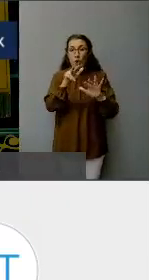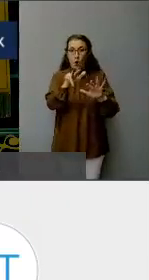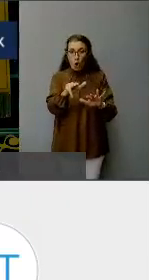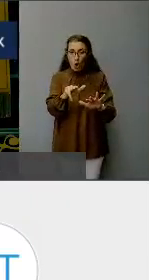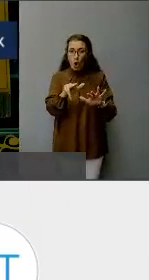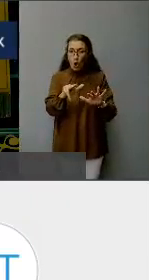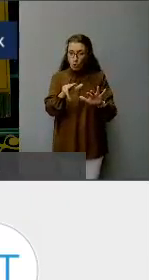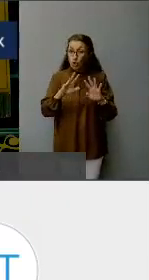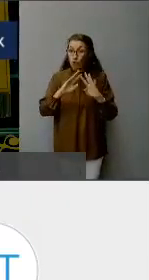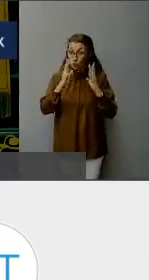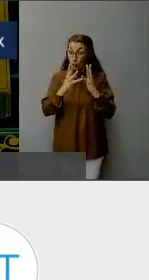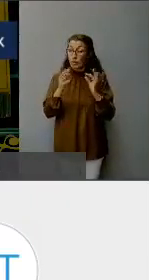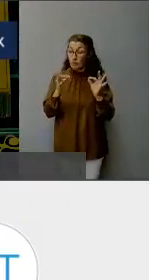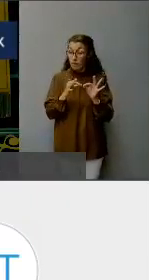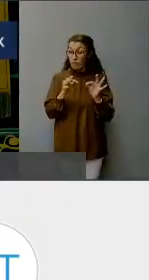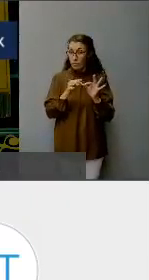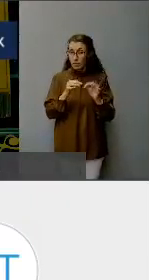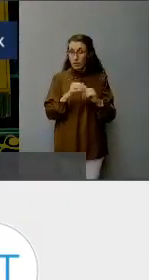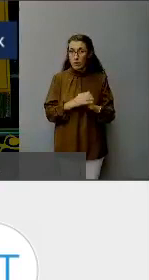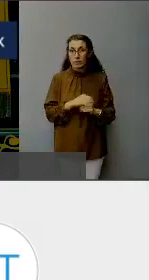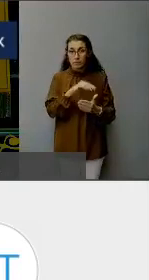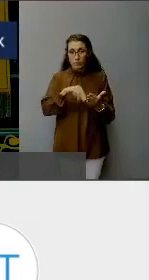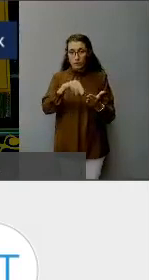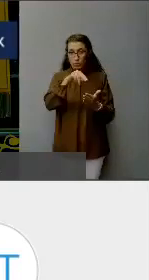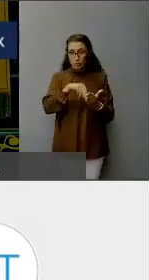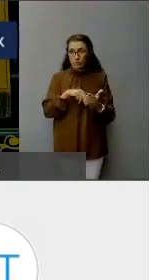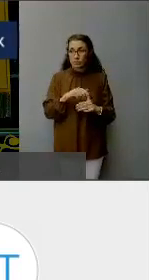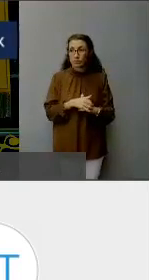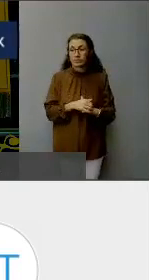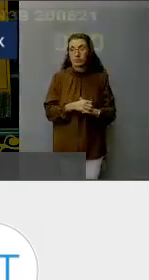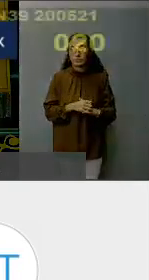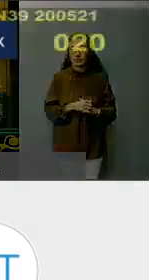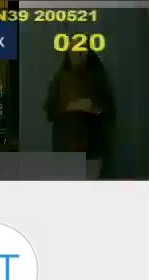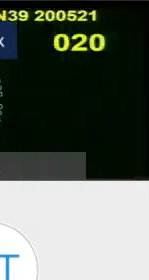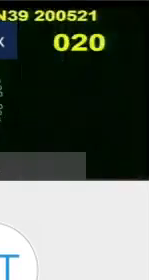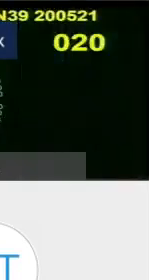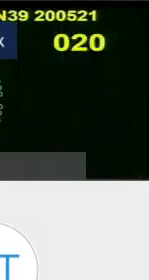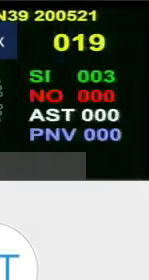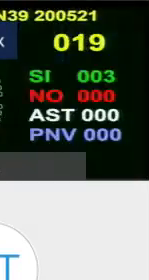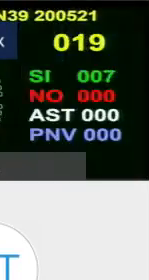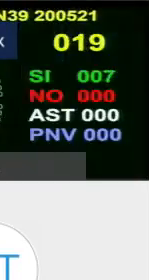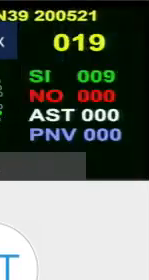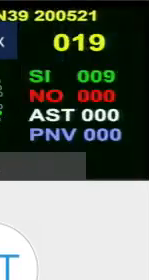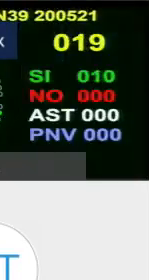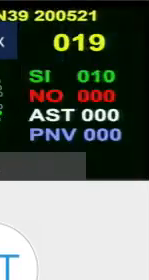favorevole della giunta si vota